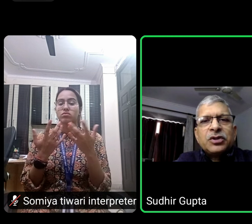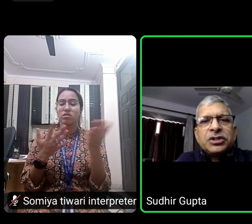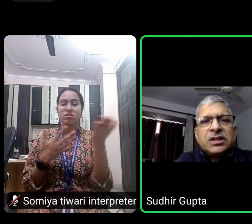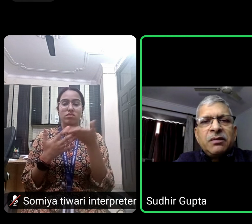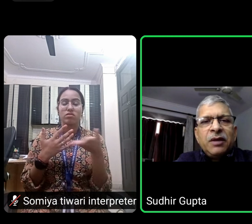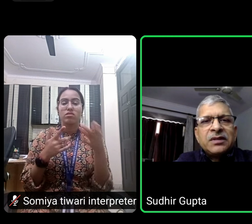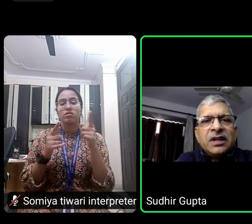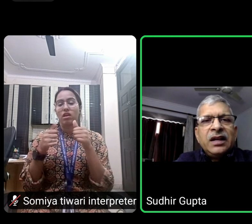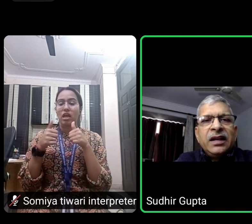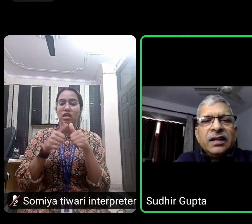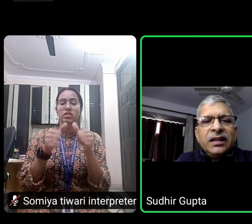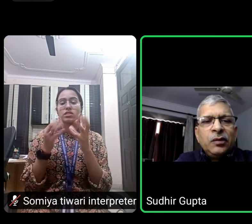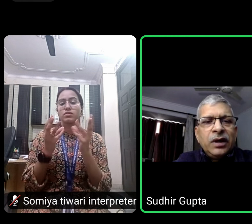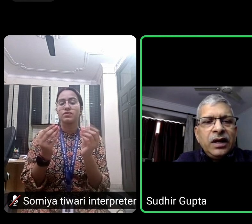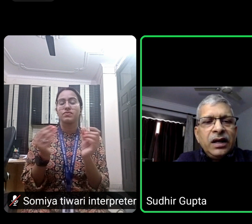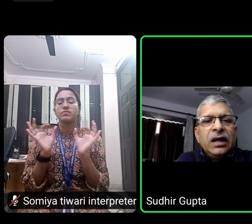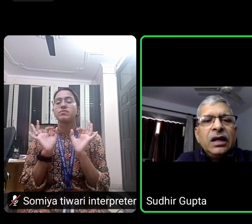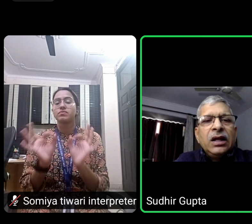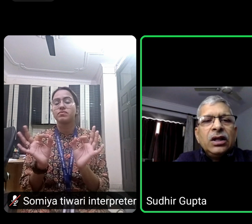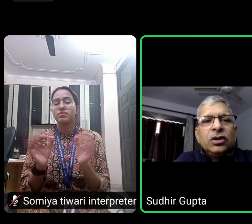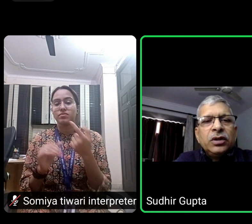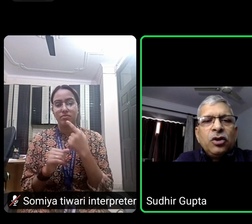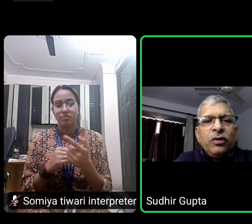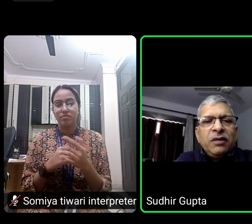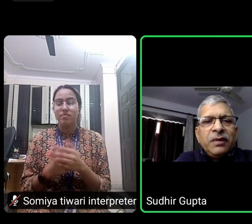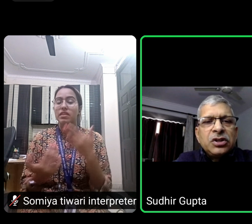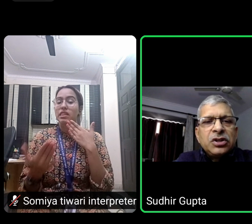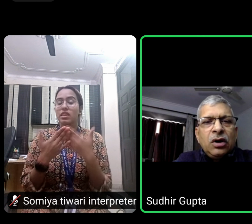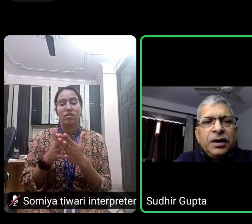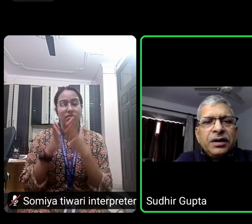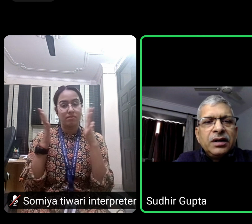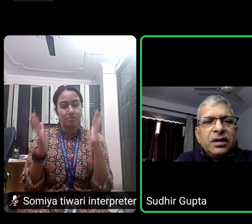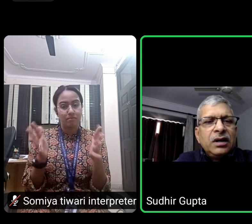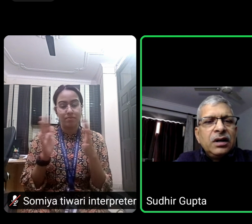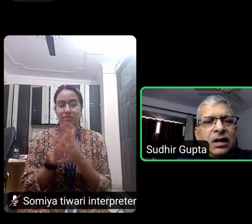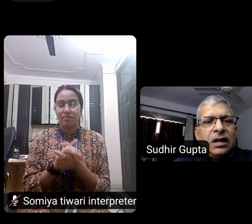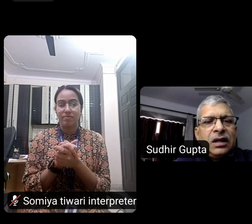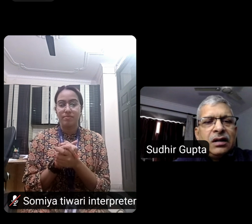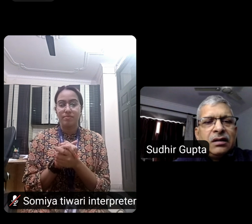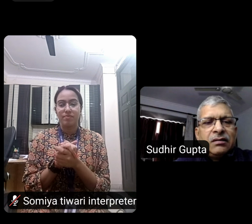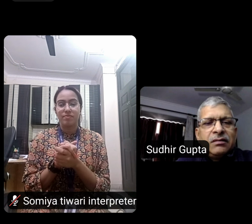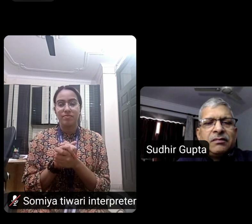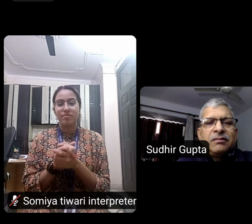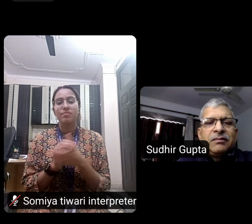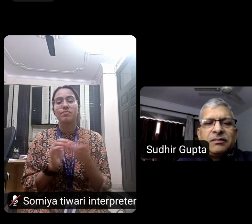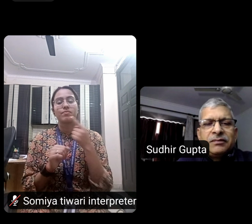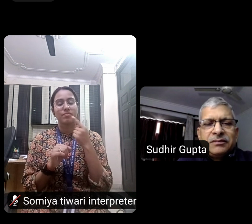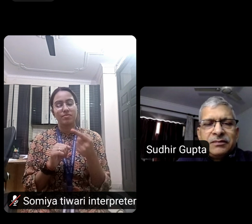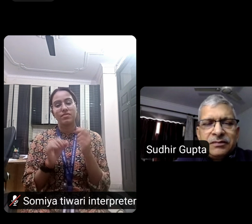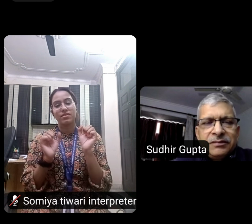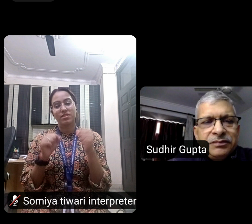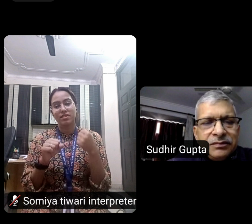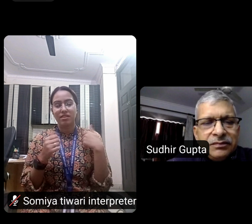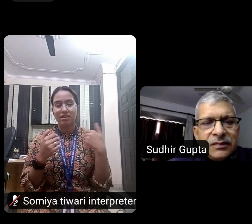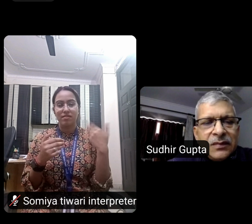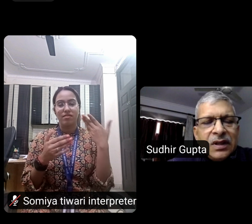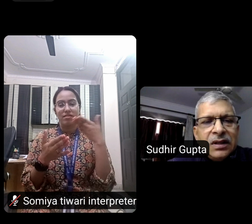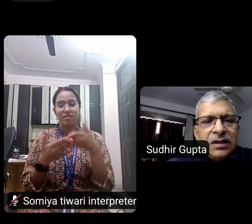कॉमन क्वेश्चंस हमारे पास जनरली रहते हैं उनके, तो थैंक यू वेरी मच। थैंक यू सर, इट्स और माय प्रिविलेज टू हैव हियर,